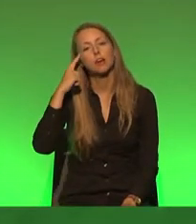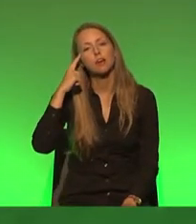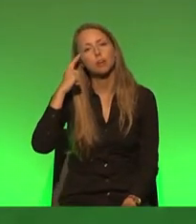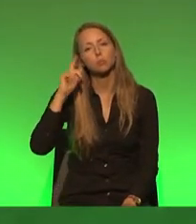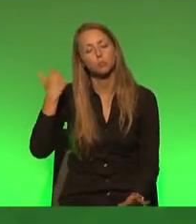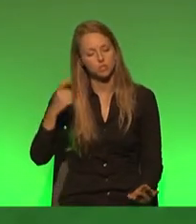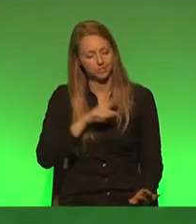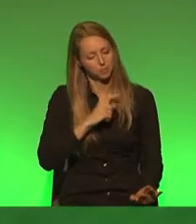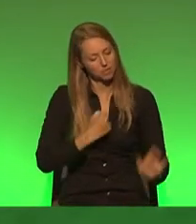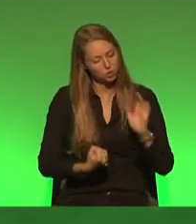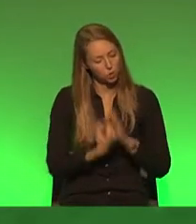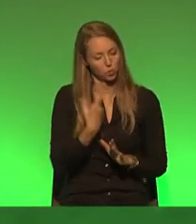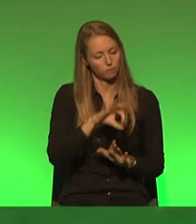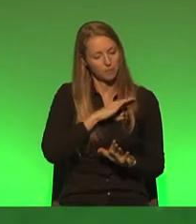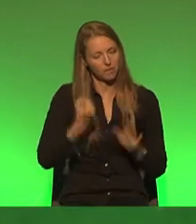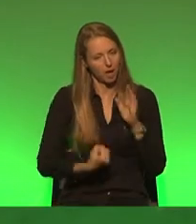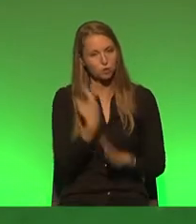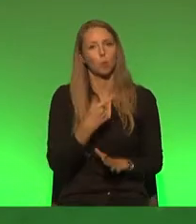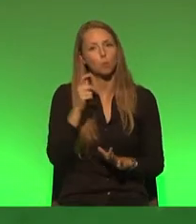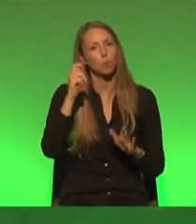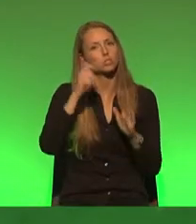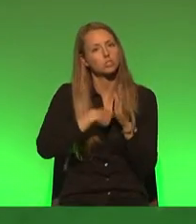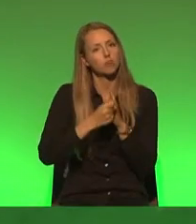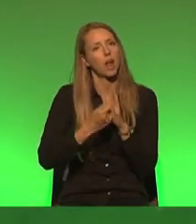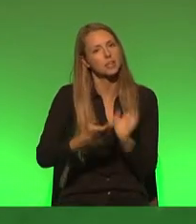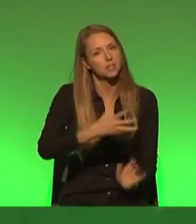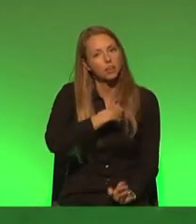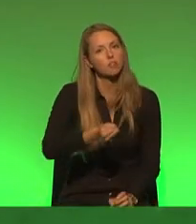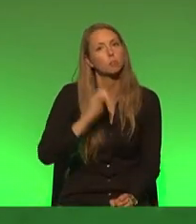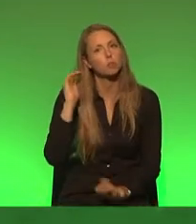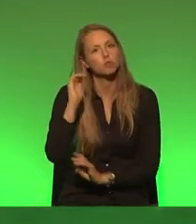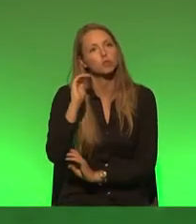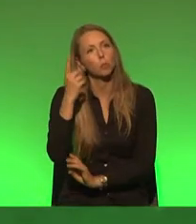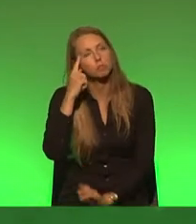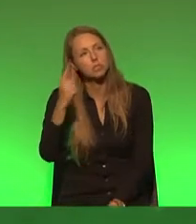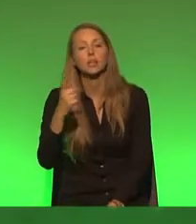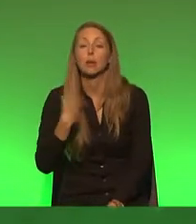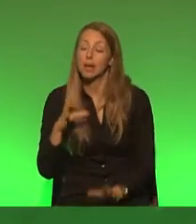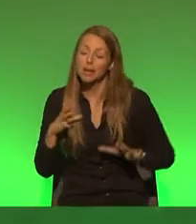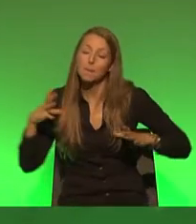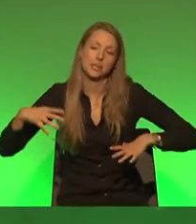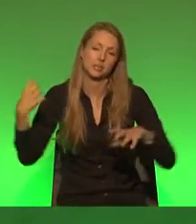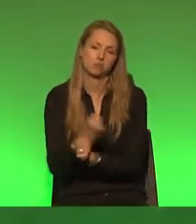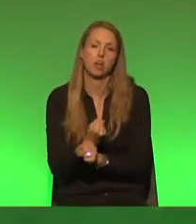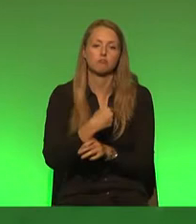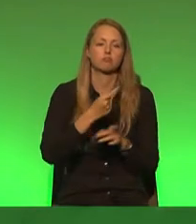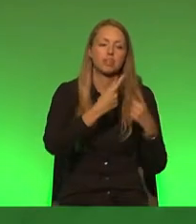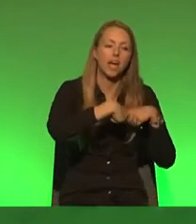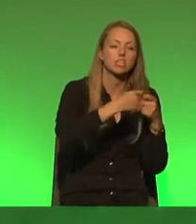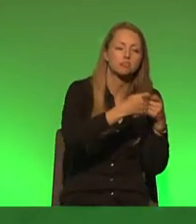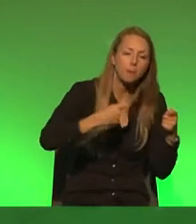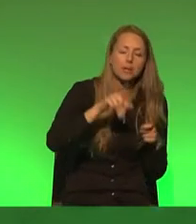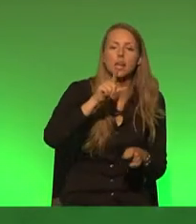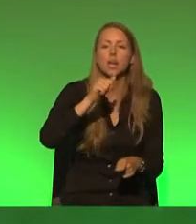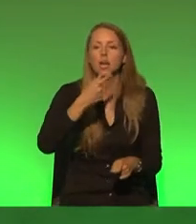müssen zukunftsdenken, wir müssen Wahlen gewinnen. Dies alles kann uns nur gemeinsam gelingen. Mit euch in den Kreis- und Ortsverbänden, mit den LAGen, mit